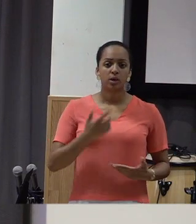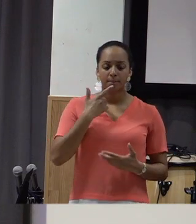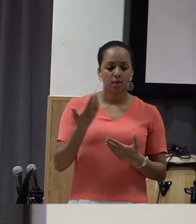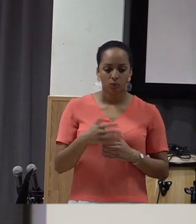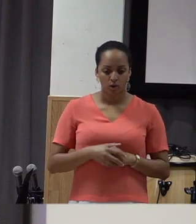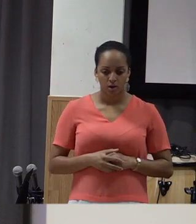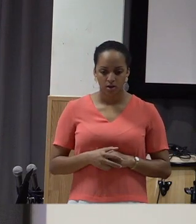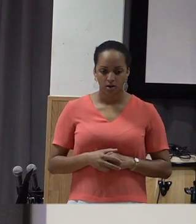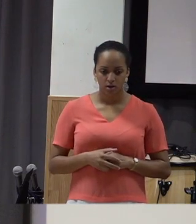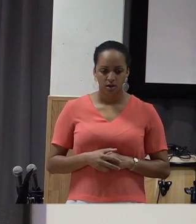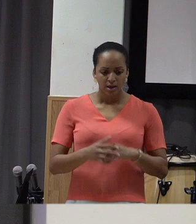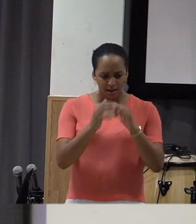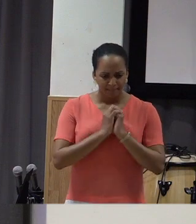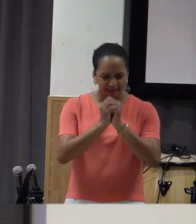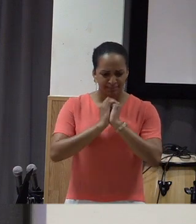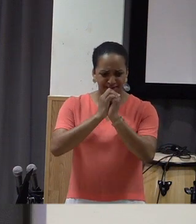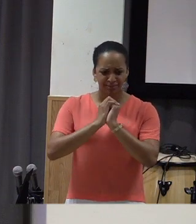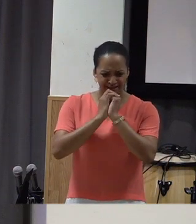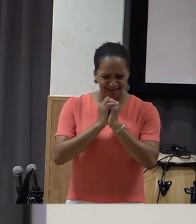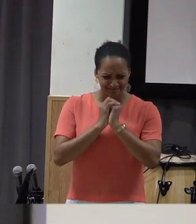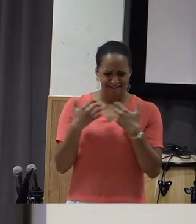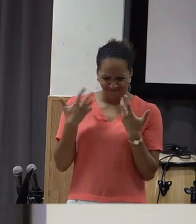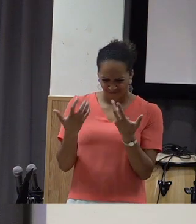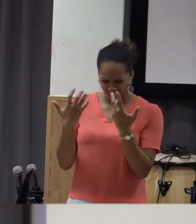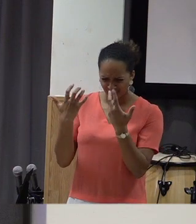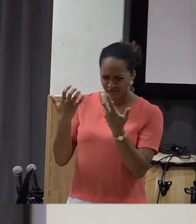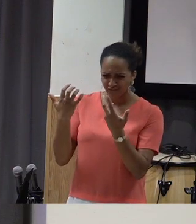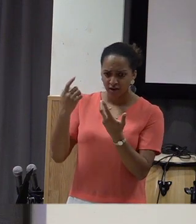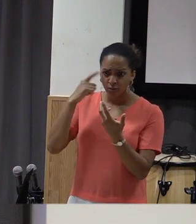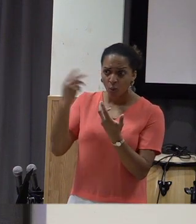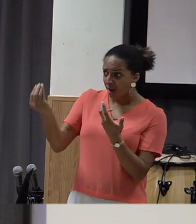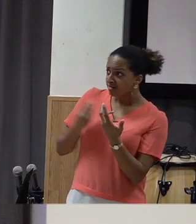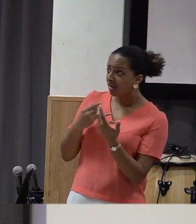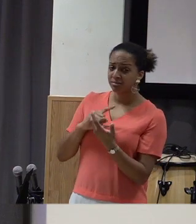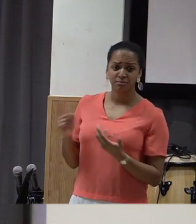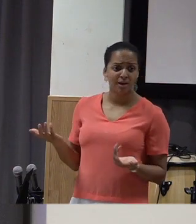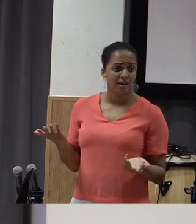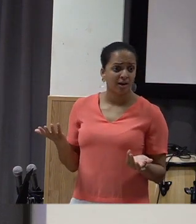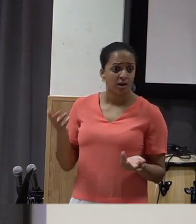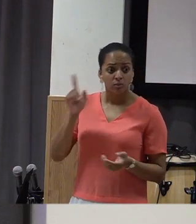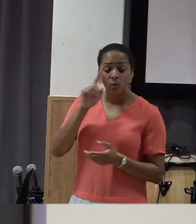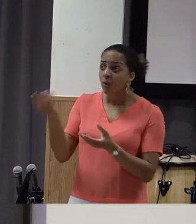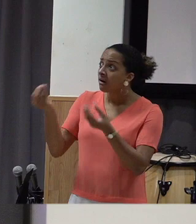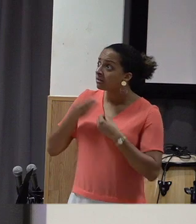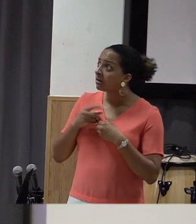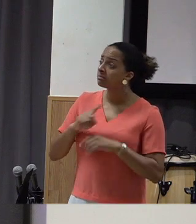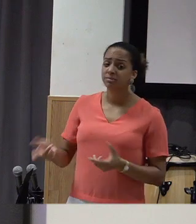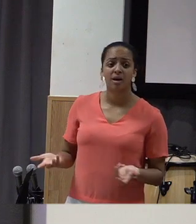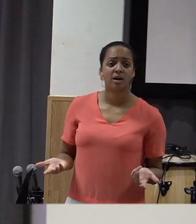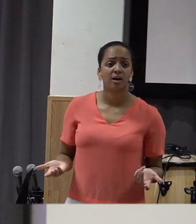que nos prières ne seraient pas exaucées? Pourquoi est-ce que nos prières ne seraient pas exaucées? Ne sont pas